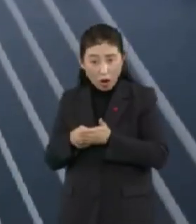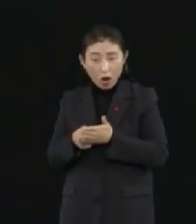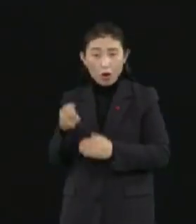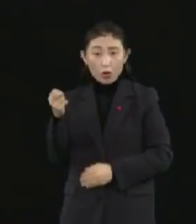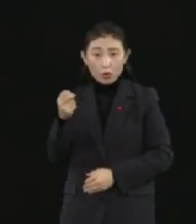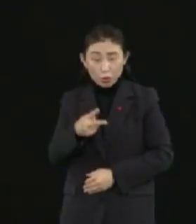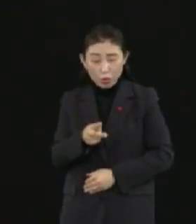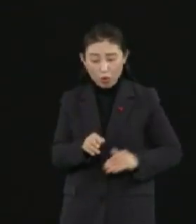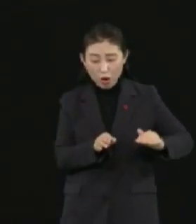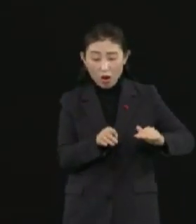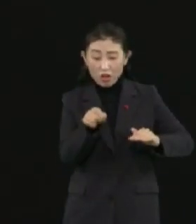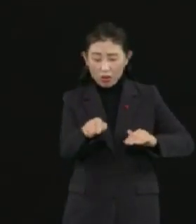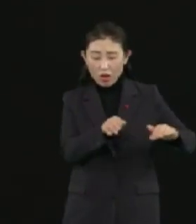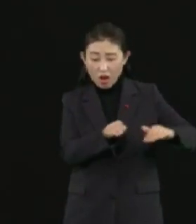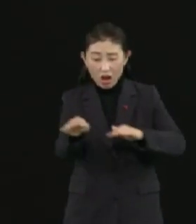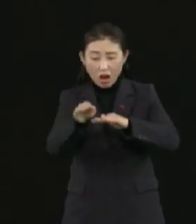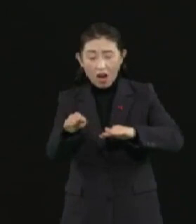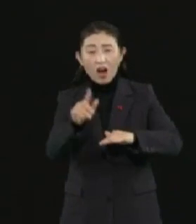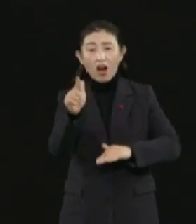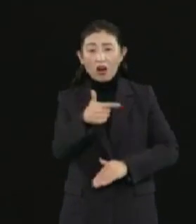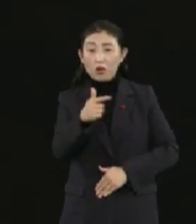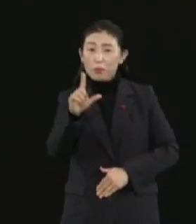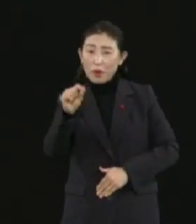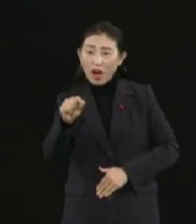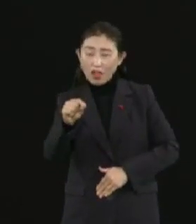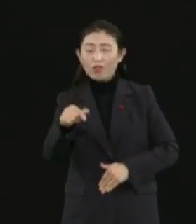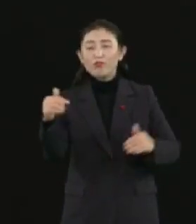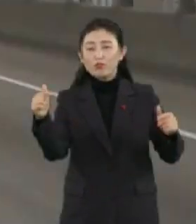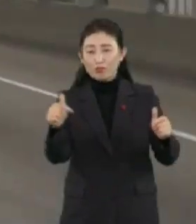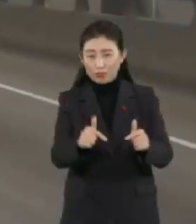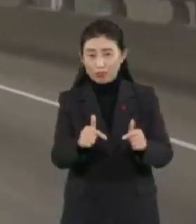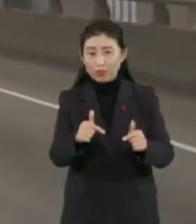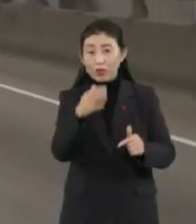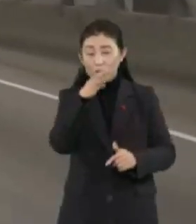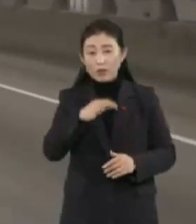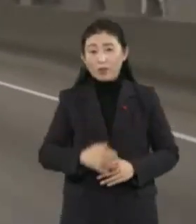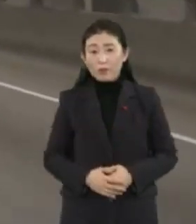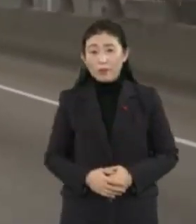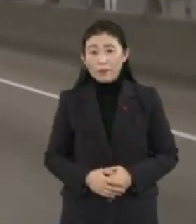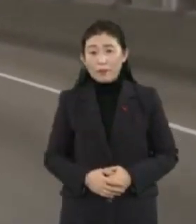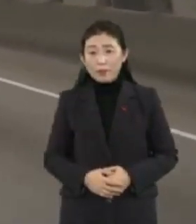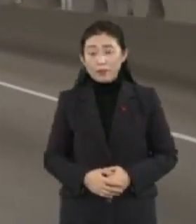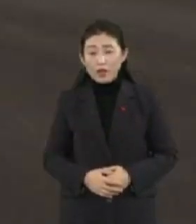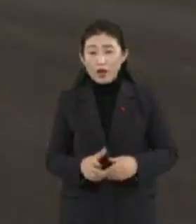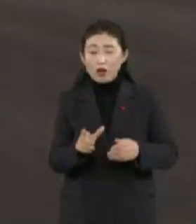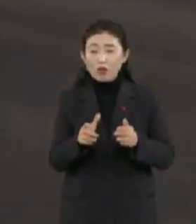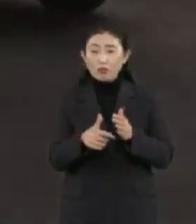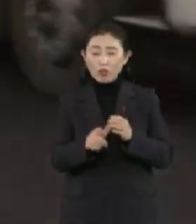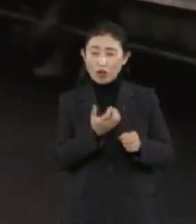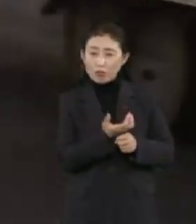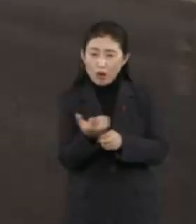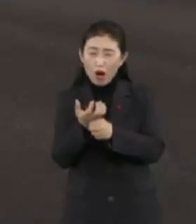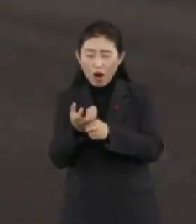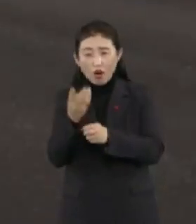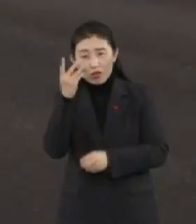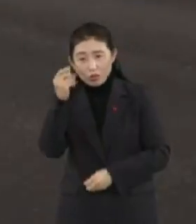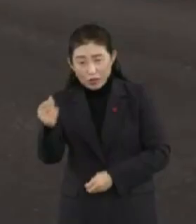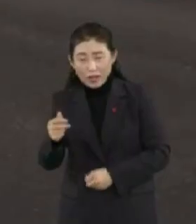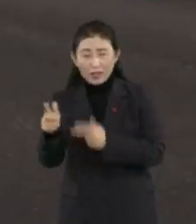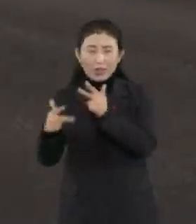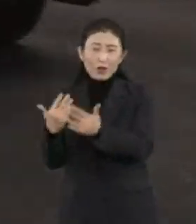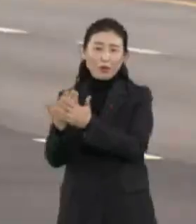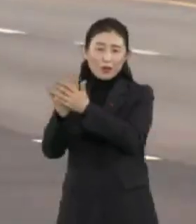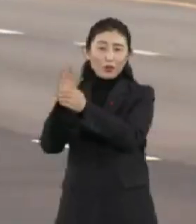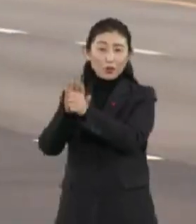서해대교의 교통량도 하루 만 대 넘게 감소하는 걸로 나타났습니다. 특히 물류 이동이 수월해져 산업에 크게 영향을